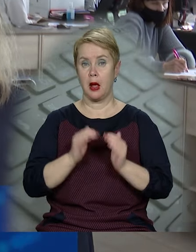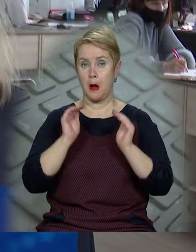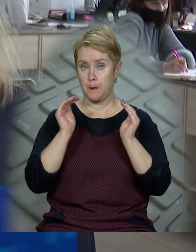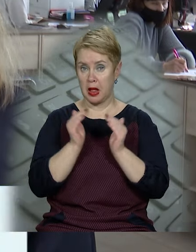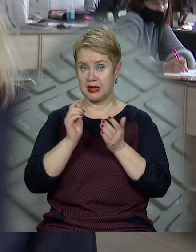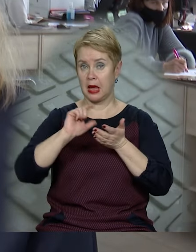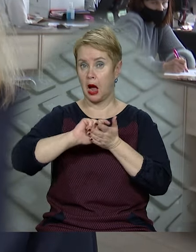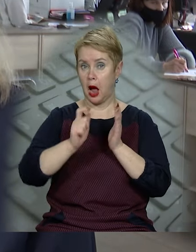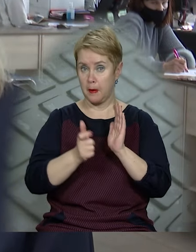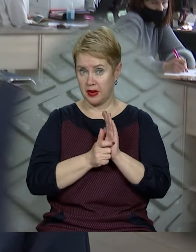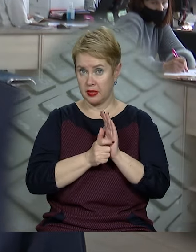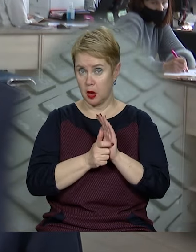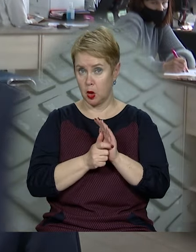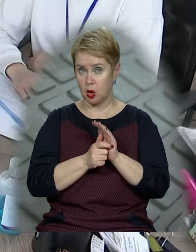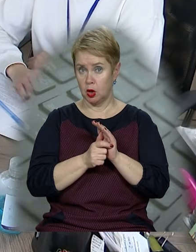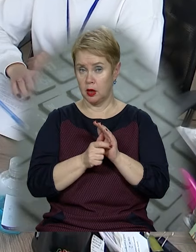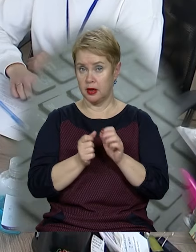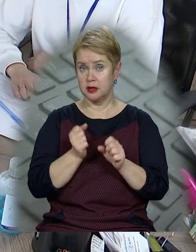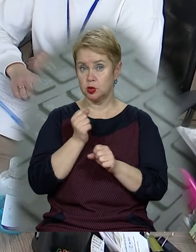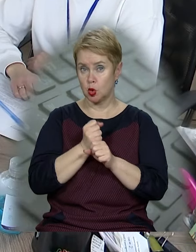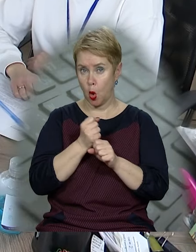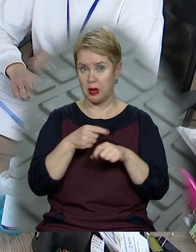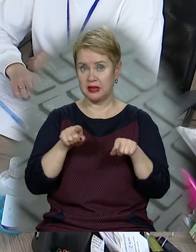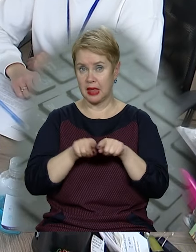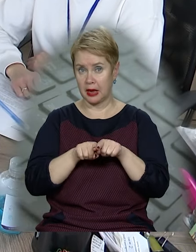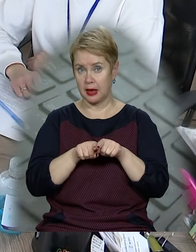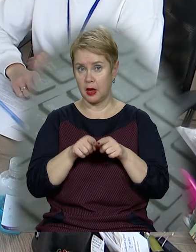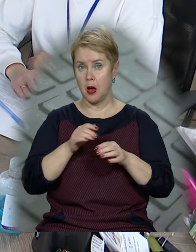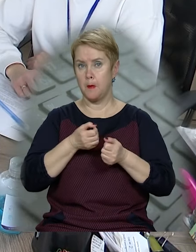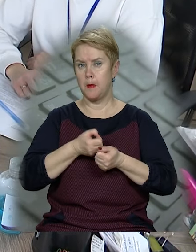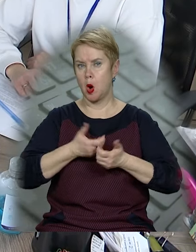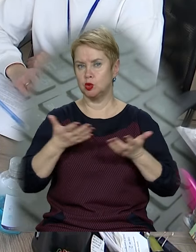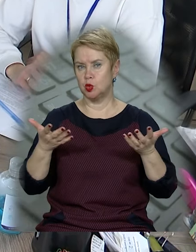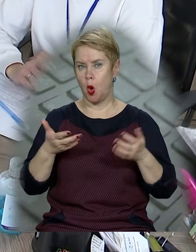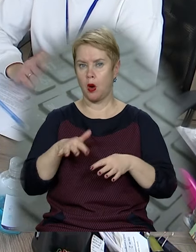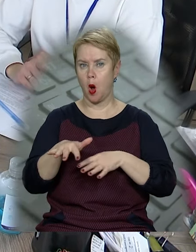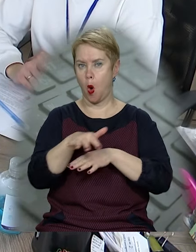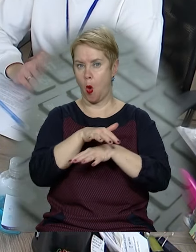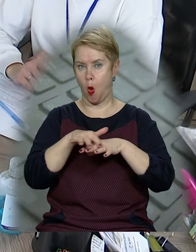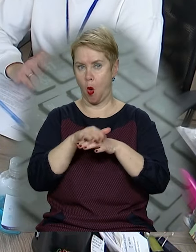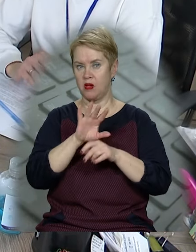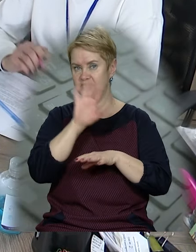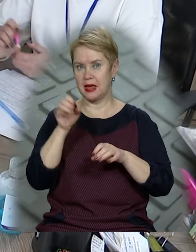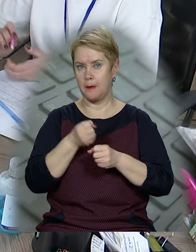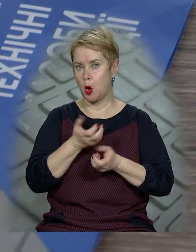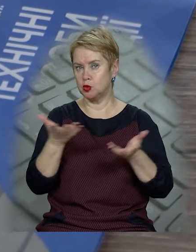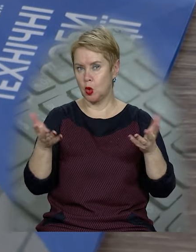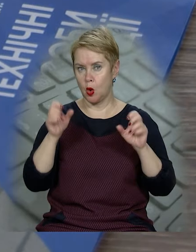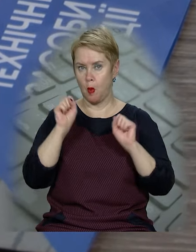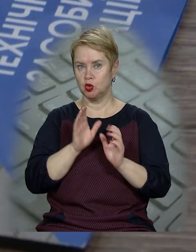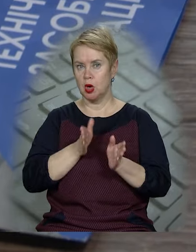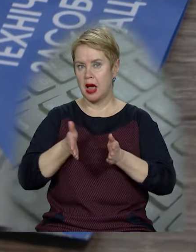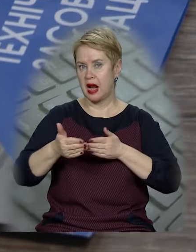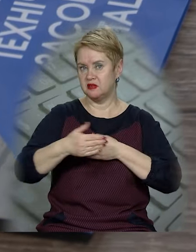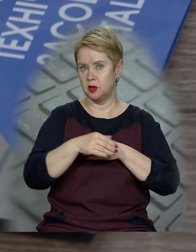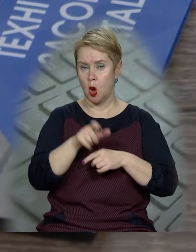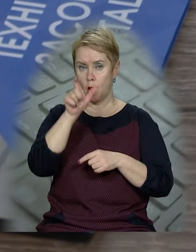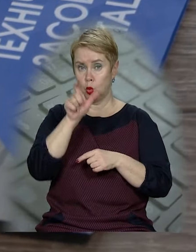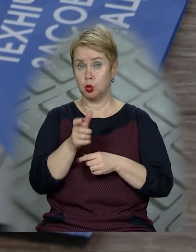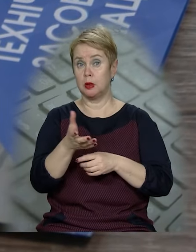маленьких кабінетів зроблено такий просторий хол. Тут, як бачите, все просторо, можна й розвернутися. Людина